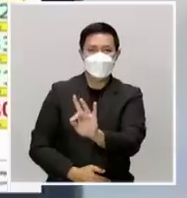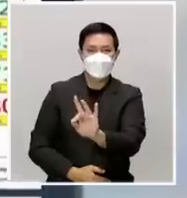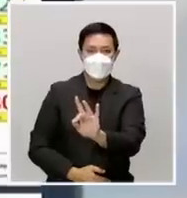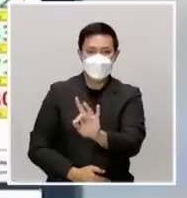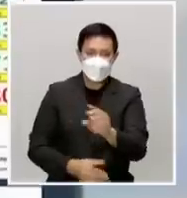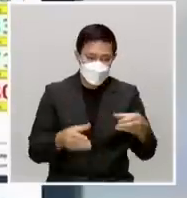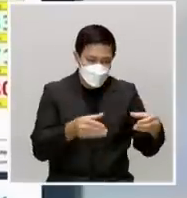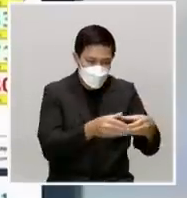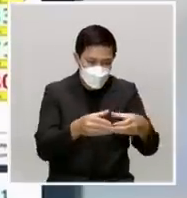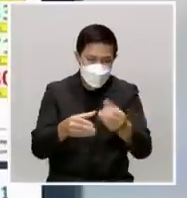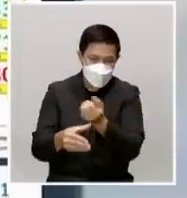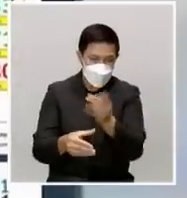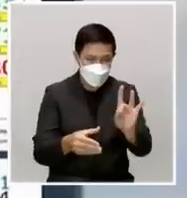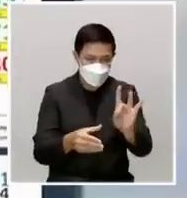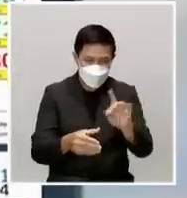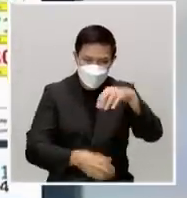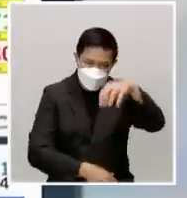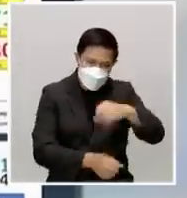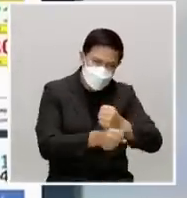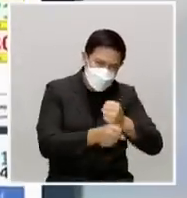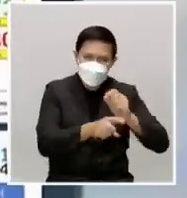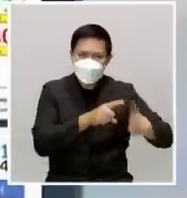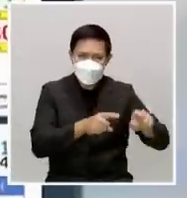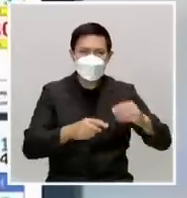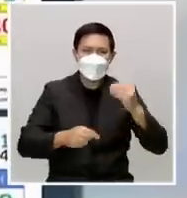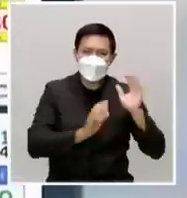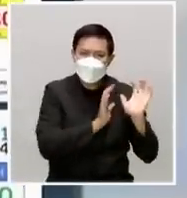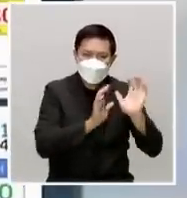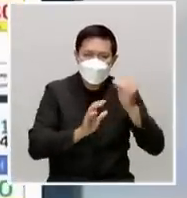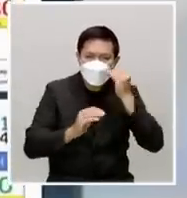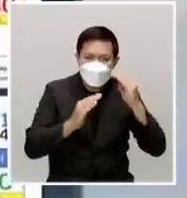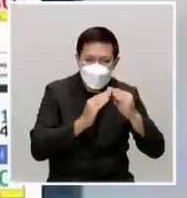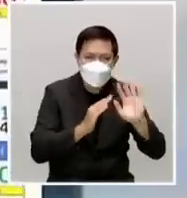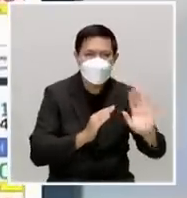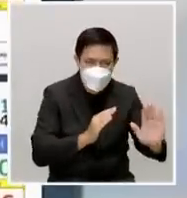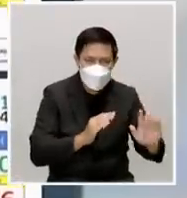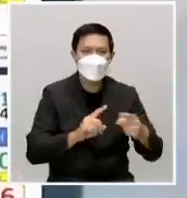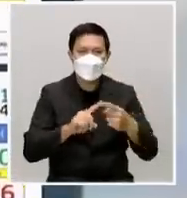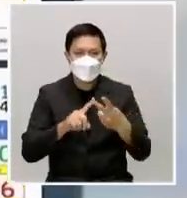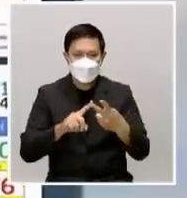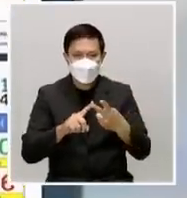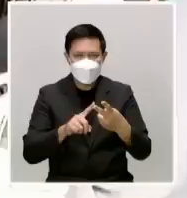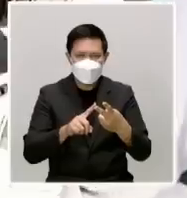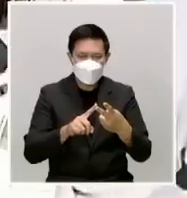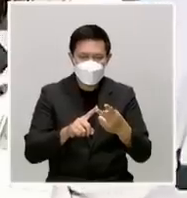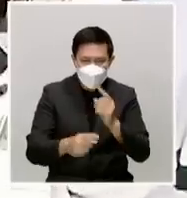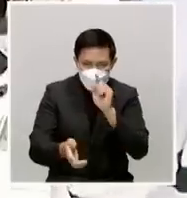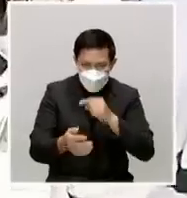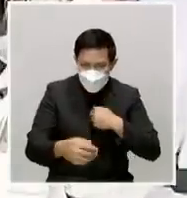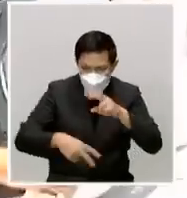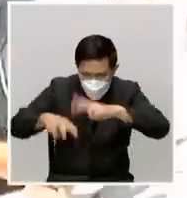8กลุ่มก้อนในสถานประกอบการต่างๆอย่างเช่นที่พักคนงานก่อสร้างวันนี้ค่ะมีการค้นหาผู้สัมผัสทั้งหม